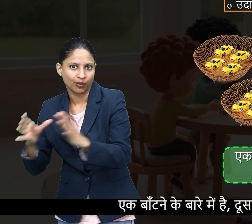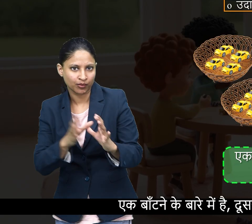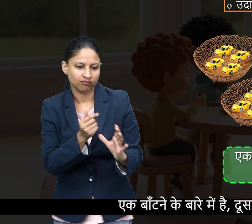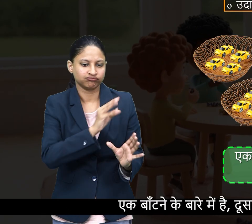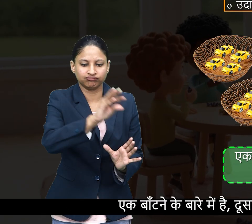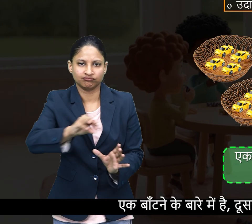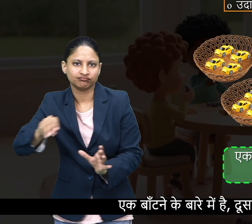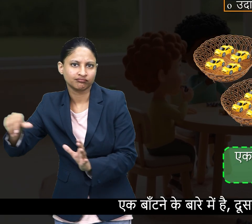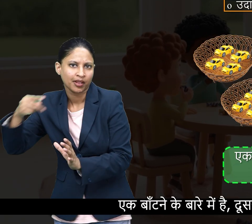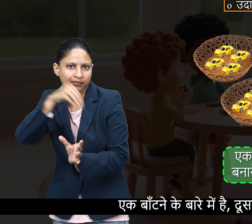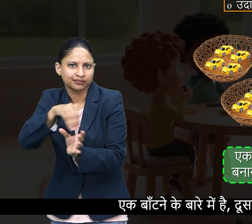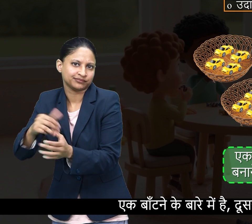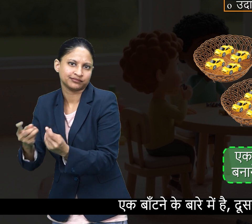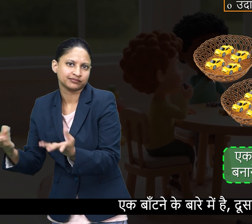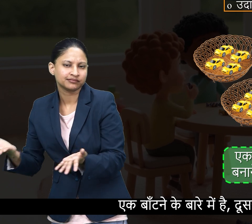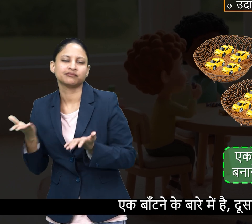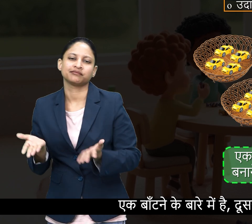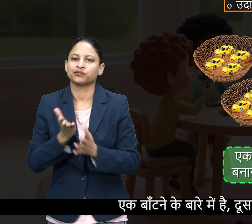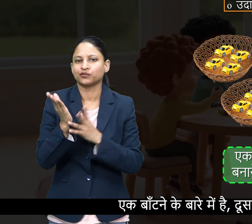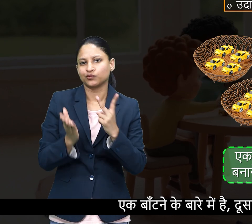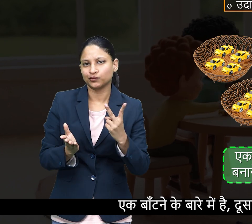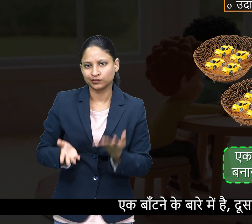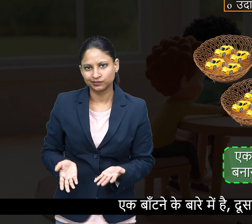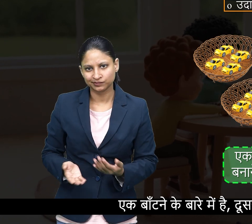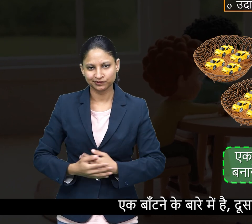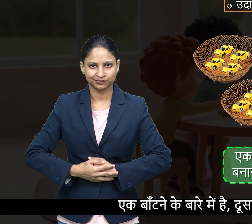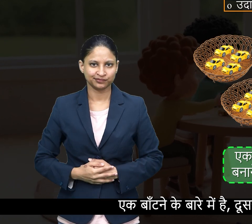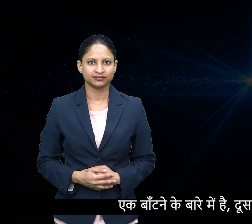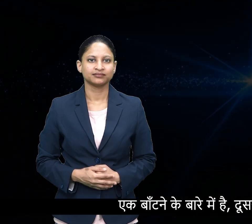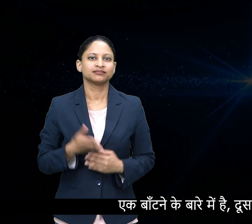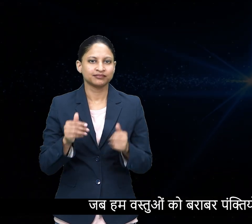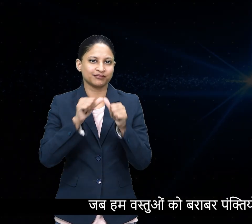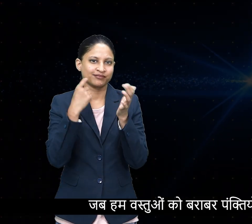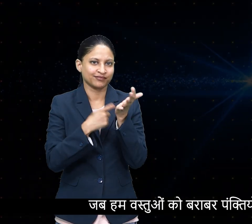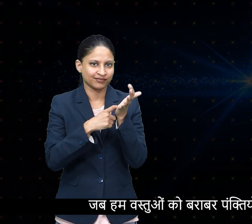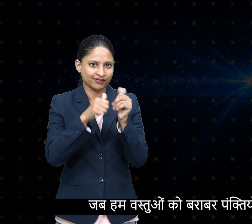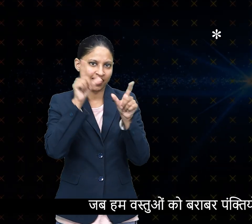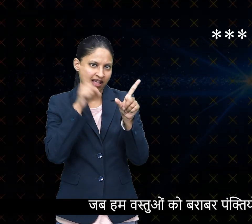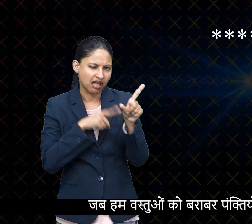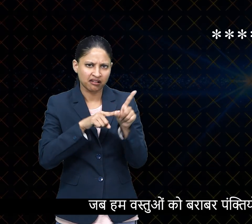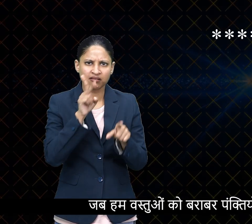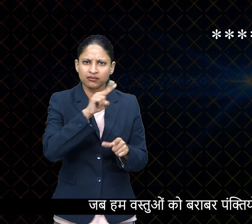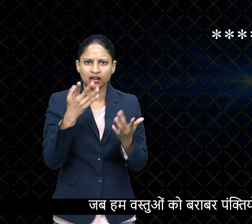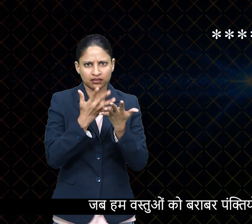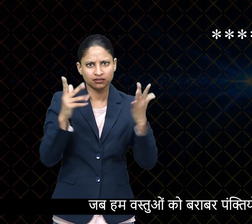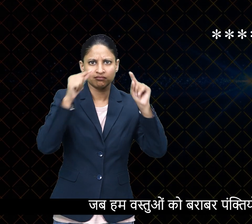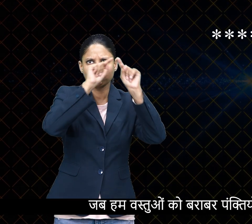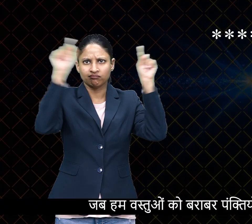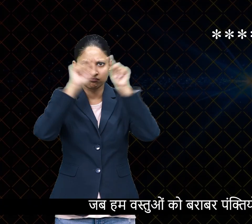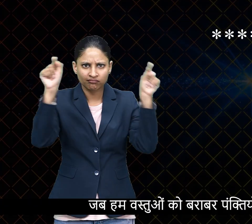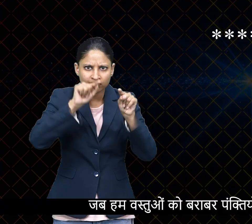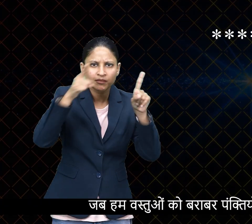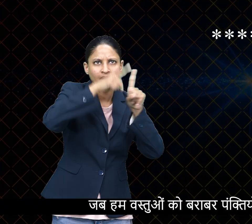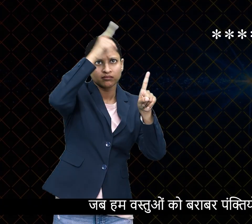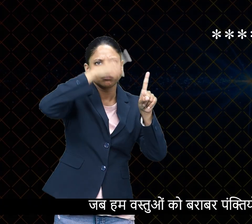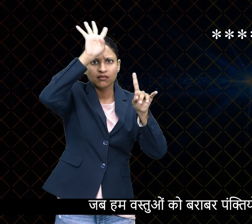एक बांटने के बारे में है, दूसरा समूह बनाने के बारे में है। जब हम वस्तुओं को बराबर पंक्तियों और स्तंभों